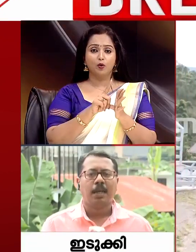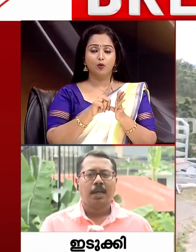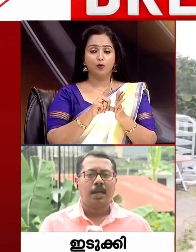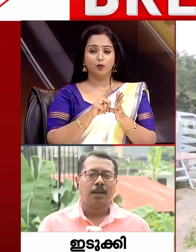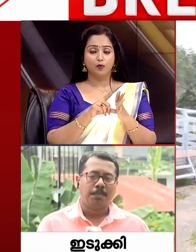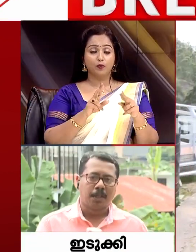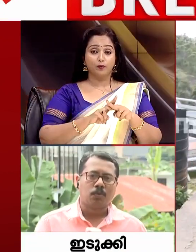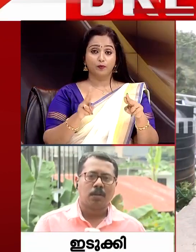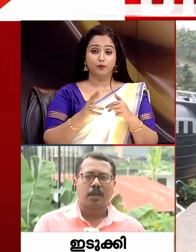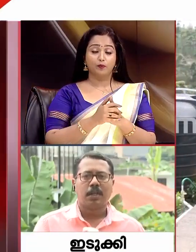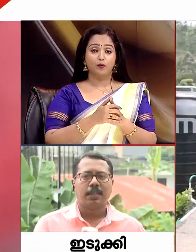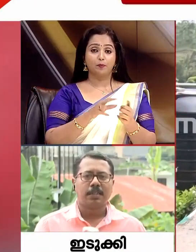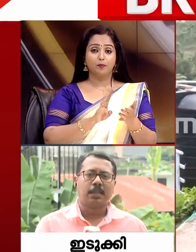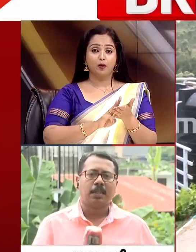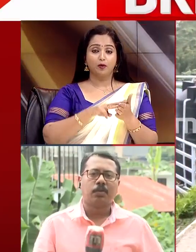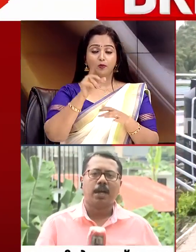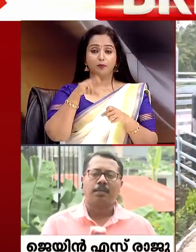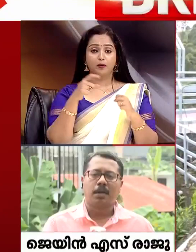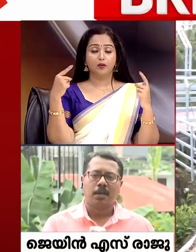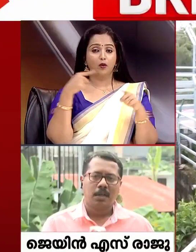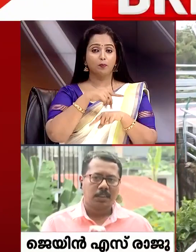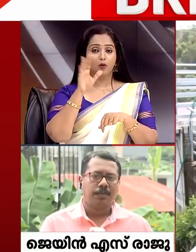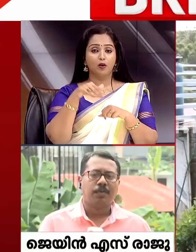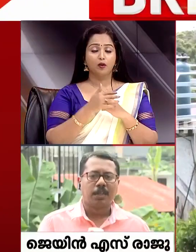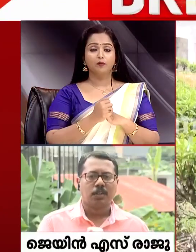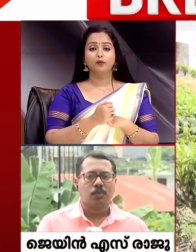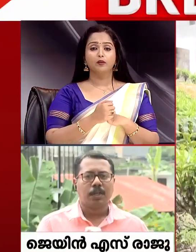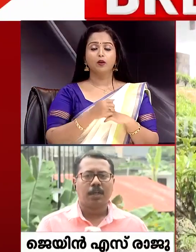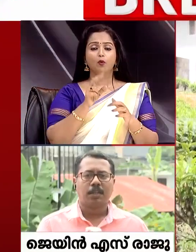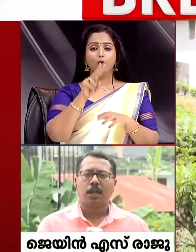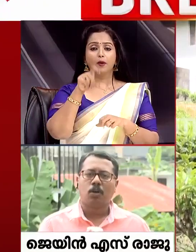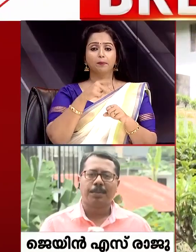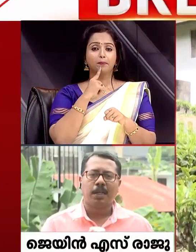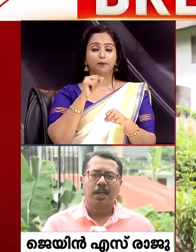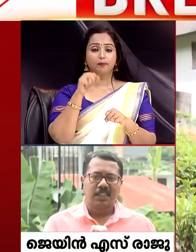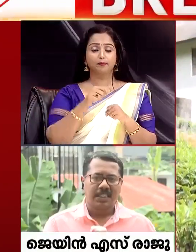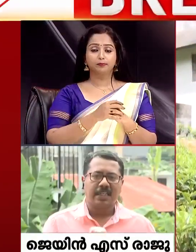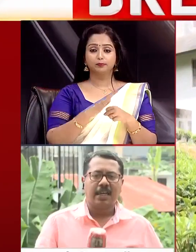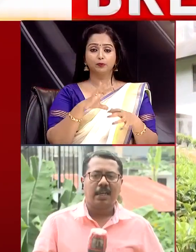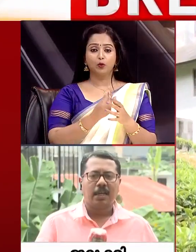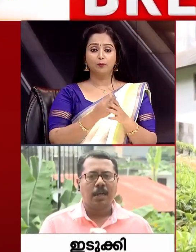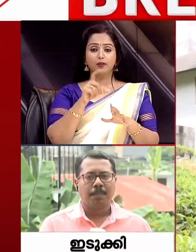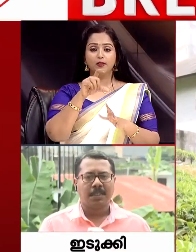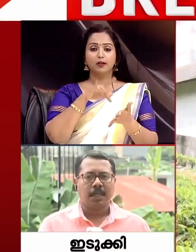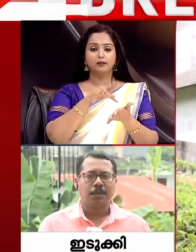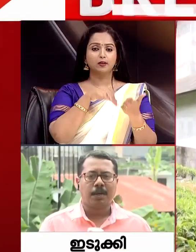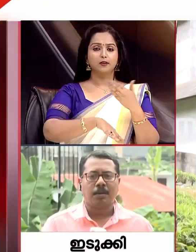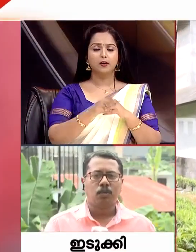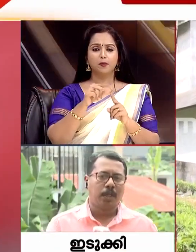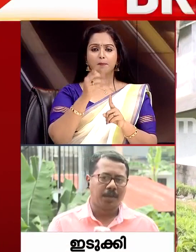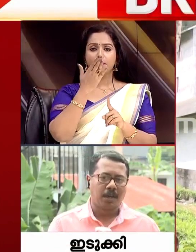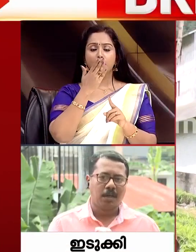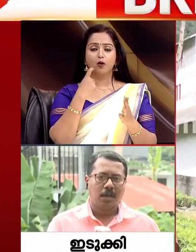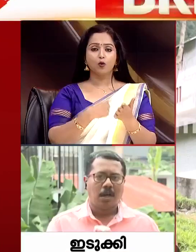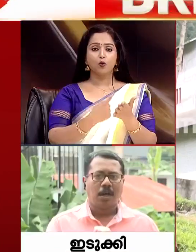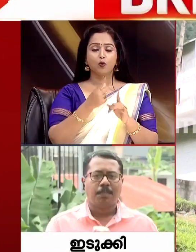ഭേദഗതിയെ മാത്യു കുഴൽനാടൻ എതിർത്തത് എന്നൊരു കാര്യമാണ് സി വി വർഗീസ് ചൂണ്ടിക്കാട്ടിയത്. അതോടൊപ്പം തന്നെ ചിന്നക്കനാലിലെ പഞ്ചായത്ത് ഭരണം യു